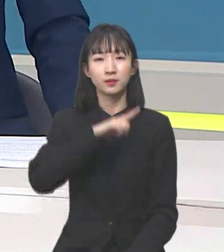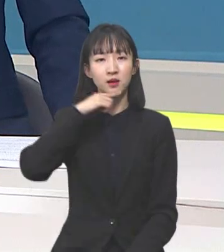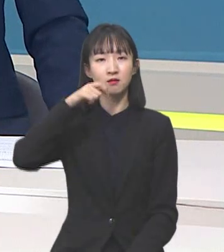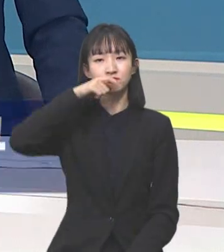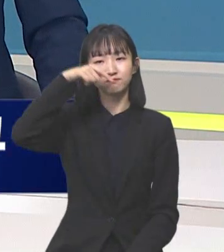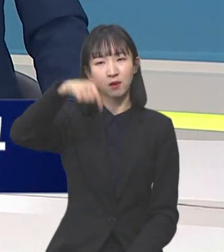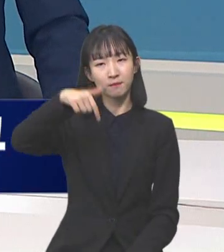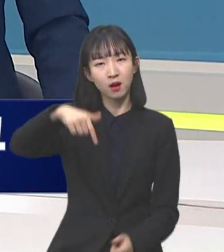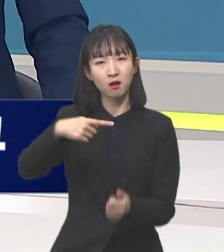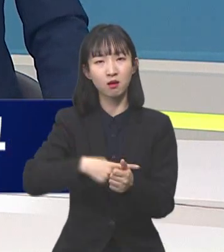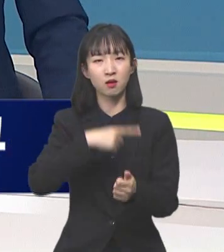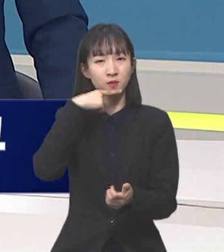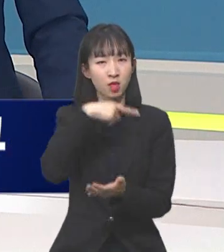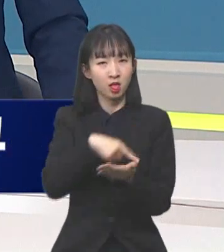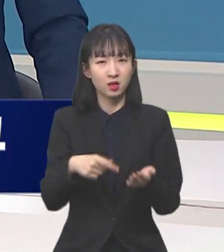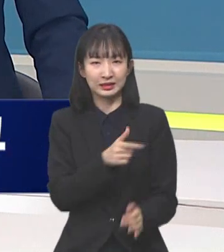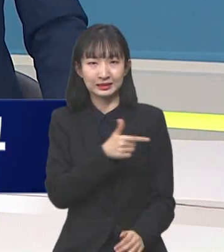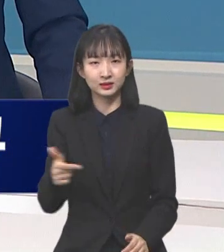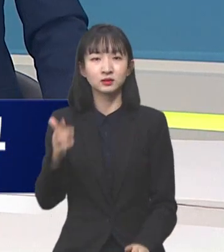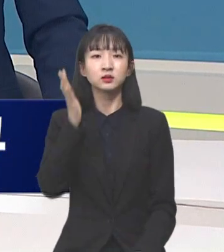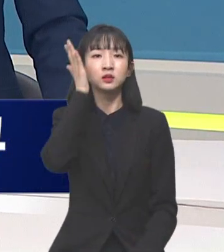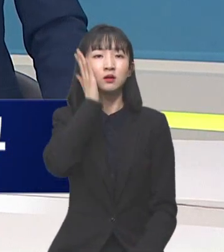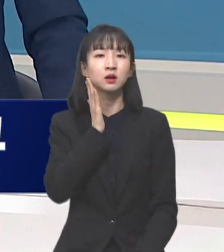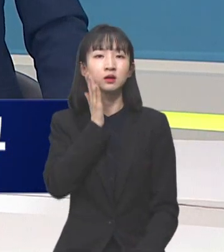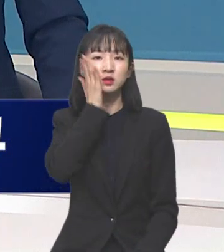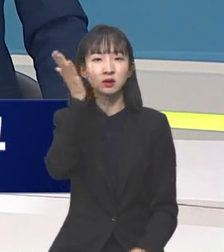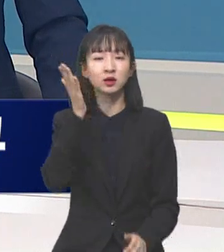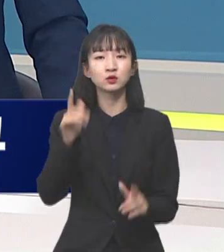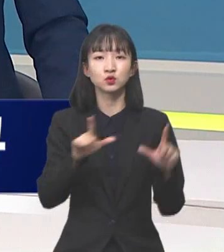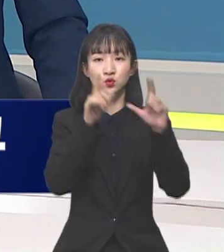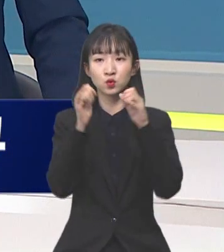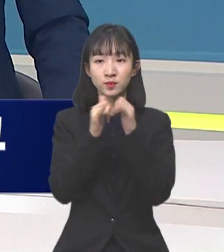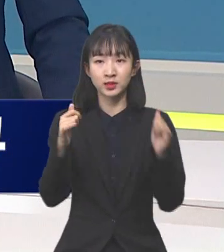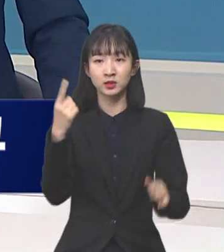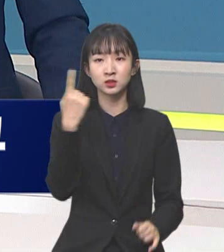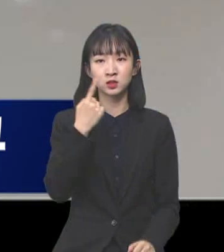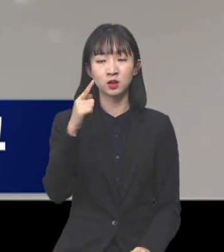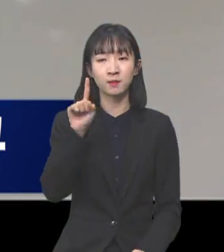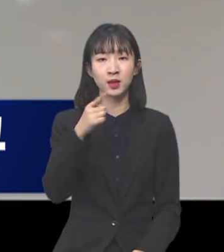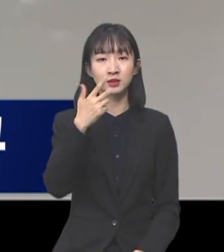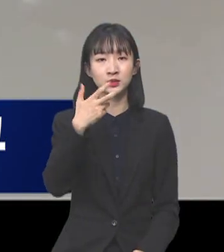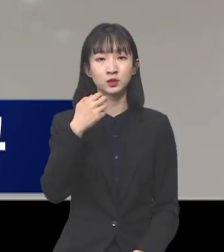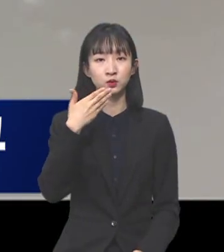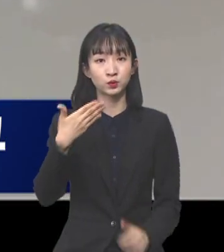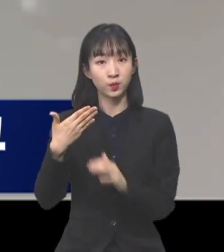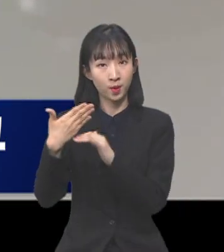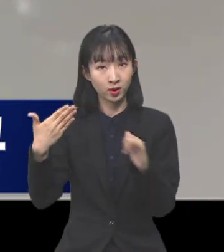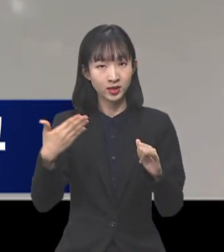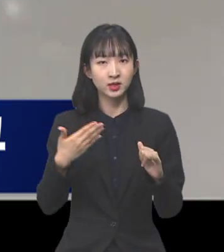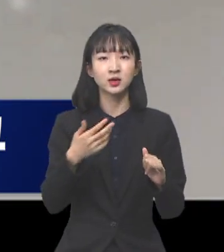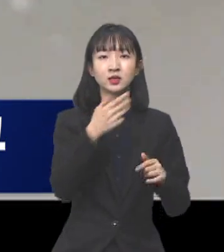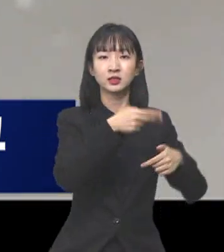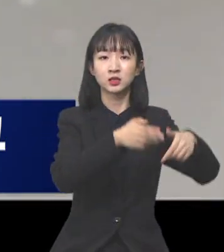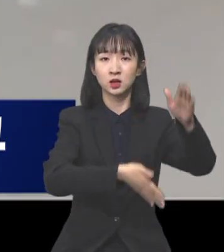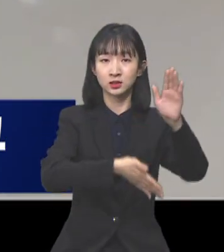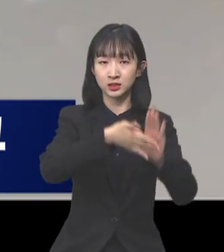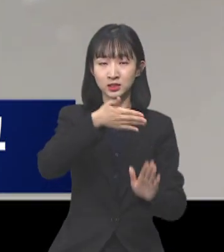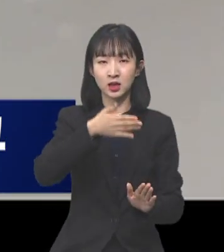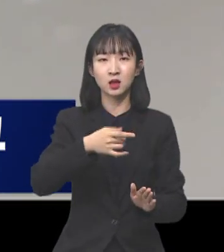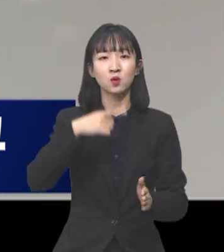붉은 수도 물로 인해 피해를 입은 청라점 인천 100일은 9명의 지난 21일 인천 시를 상대로 손해배상 청구를 소송